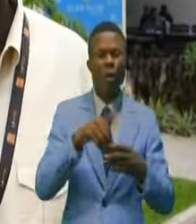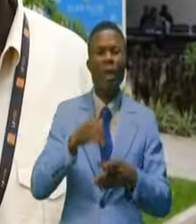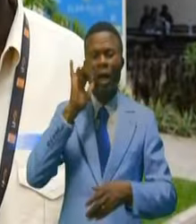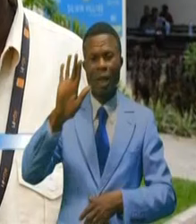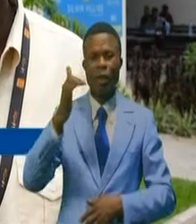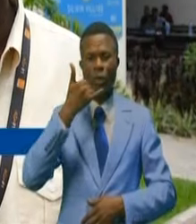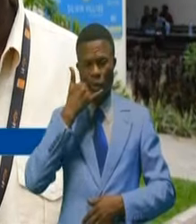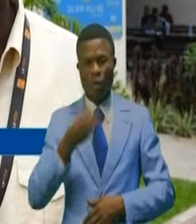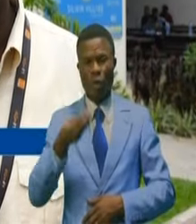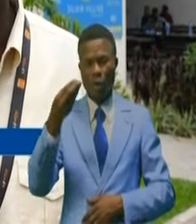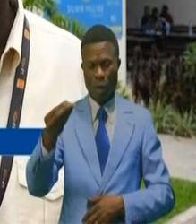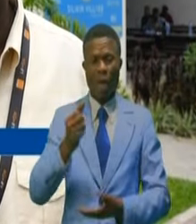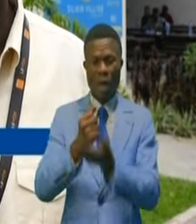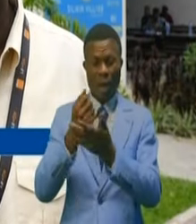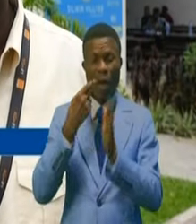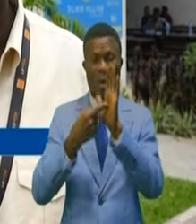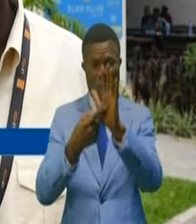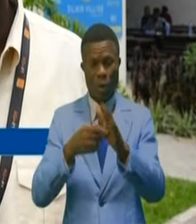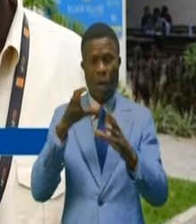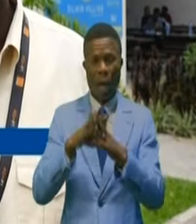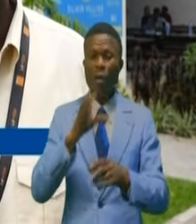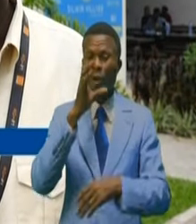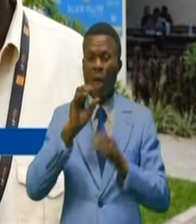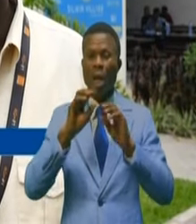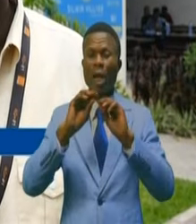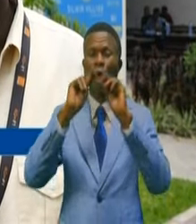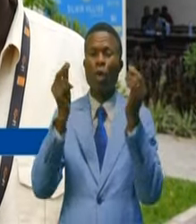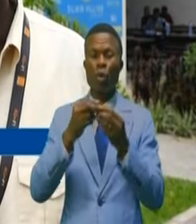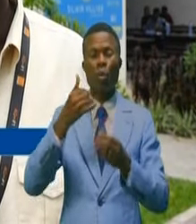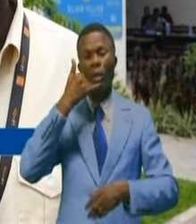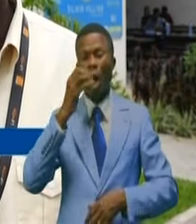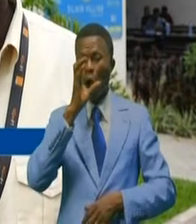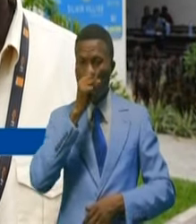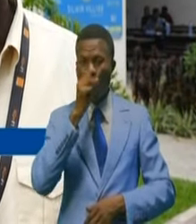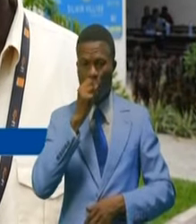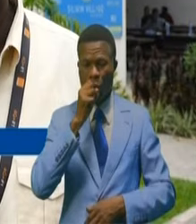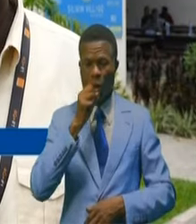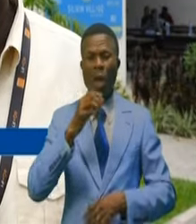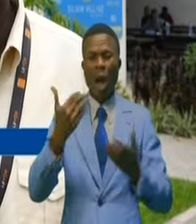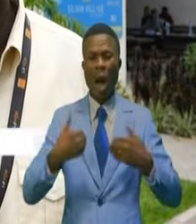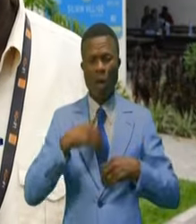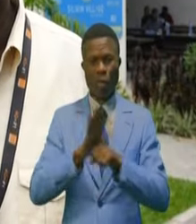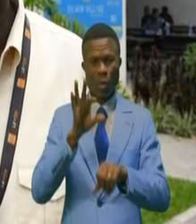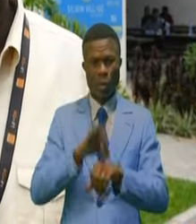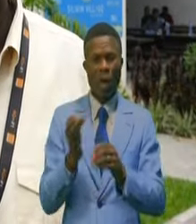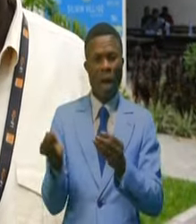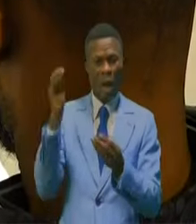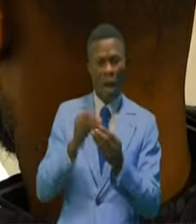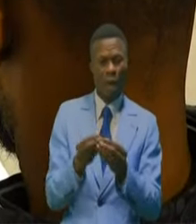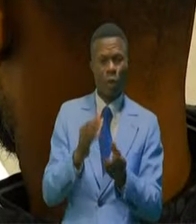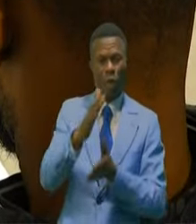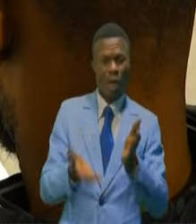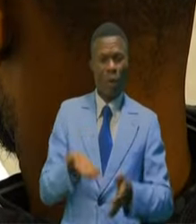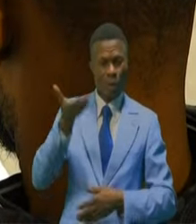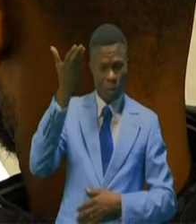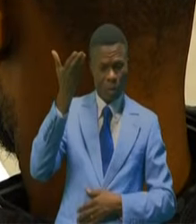Nous avons voulu leur faire voir qu'avec Orange, ils peuvent avoir d'autres opportunités pour augmenter leurs revenus. Pour plus